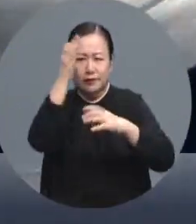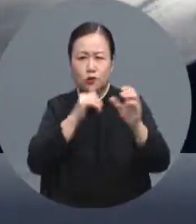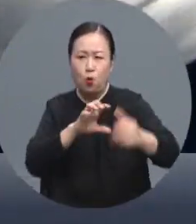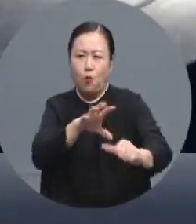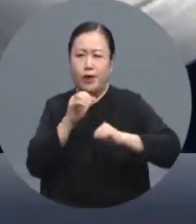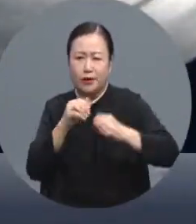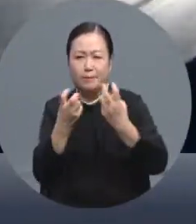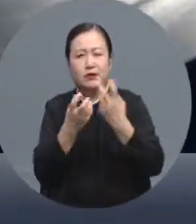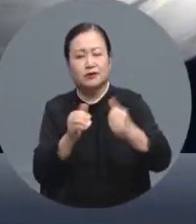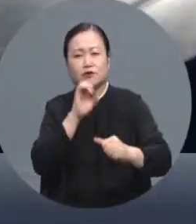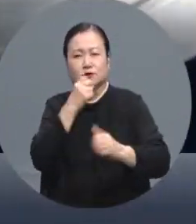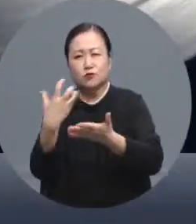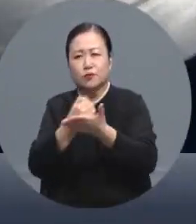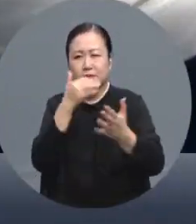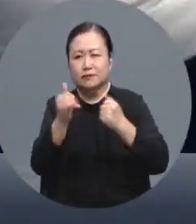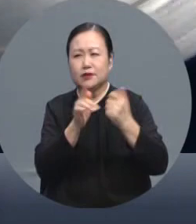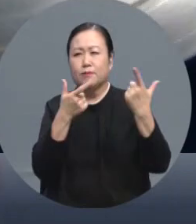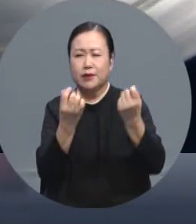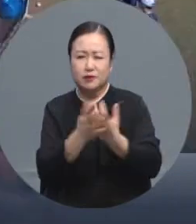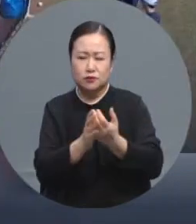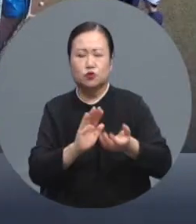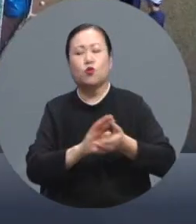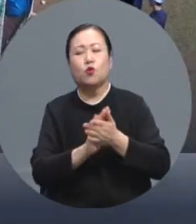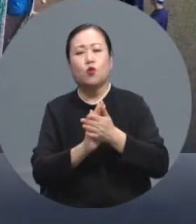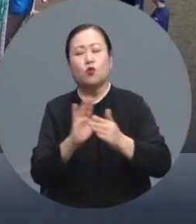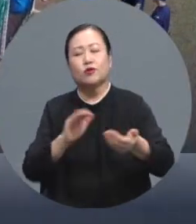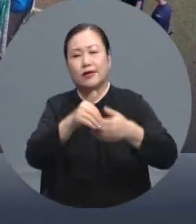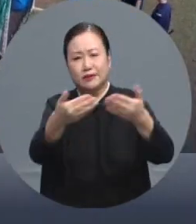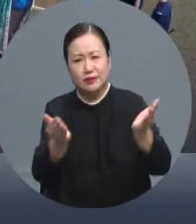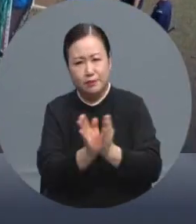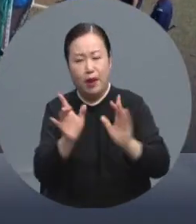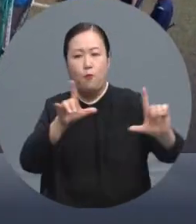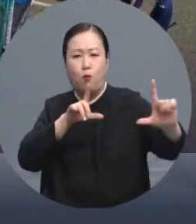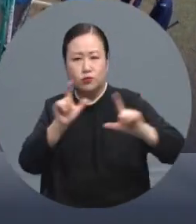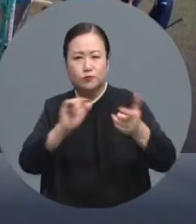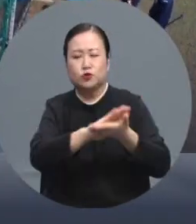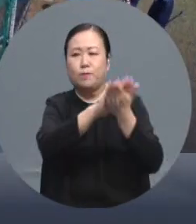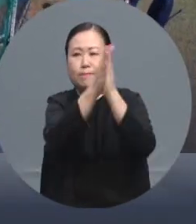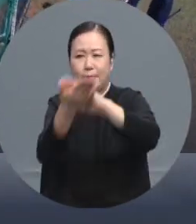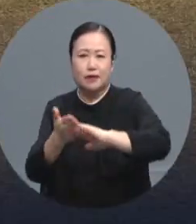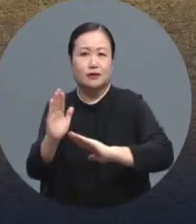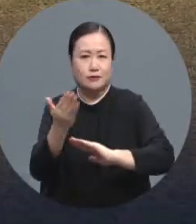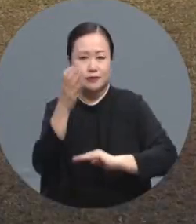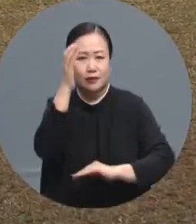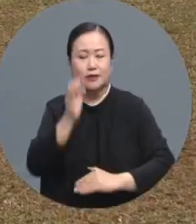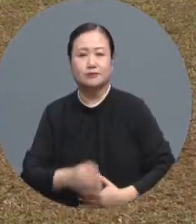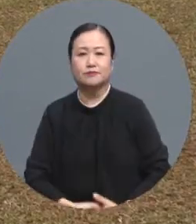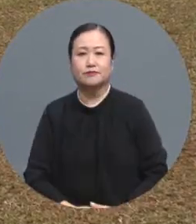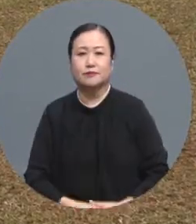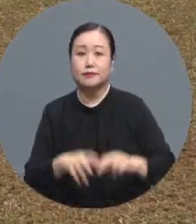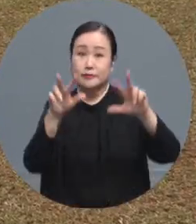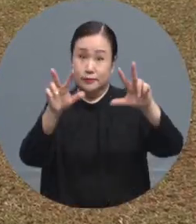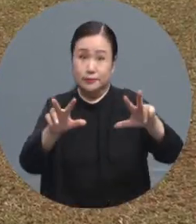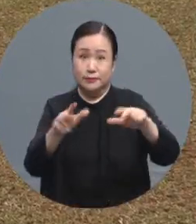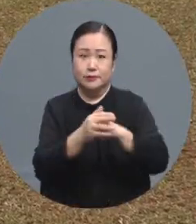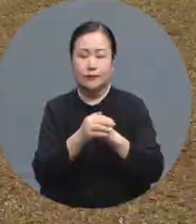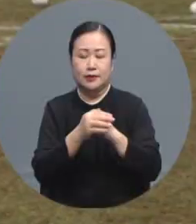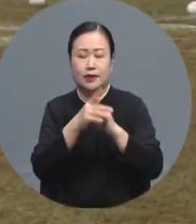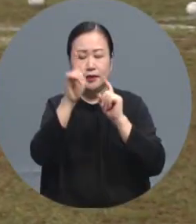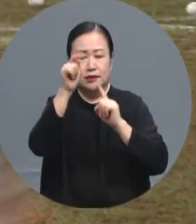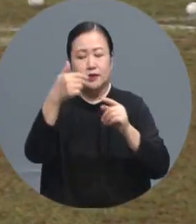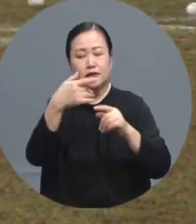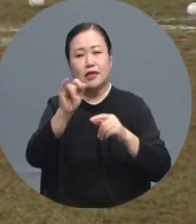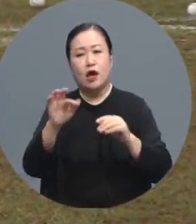in a different way, a more athletic way. And so the identity of the team is changing. 이제 포스트 이대호